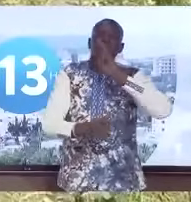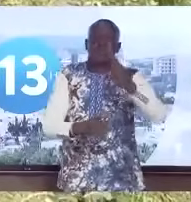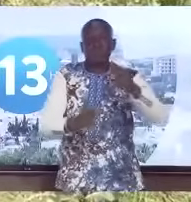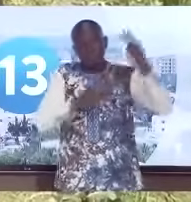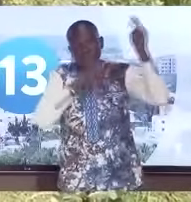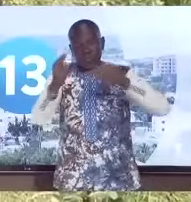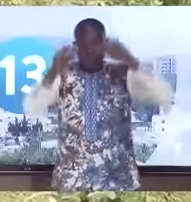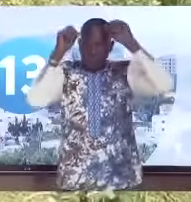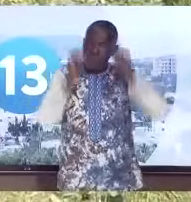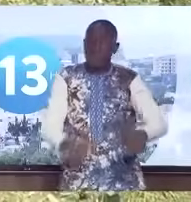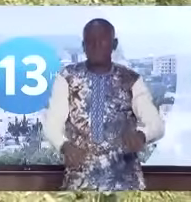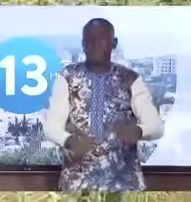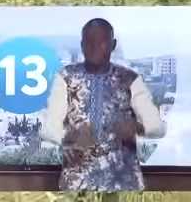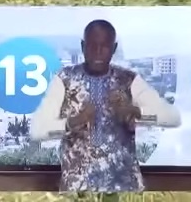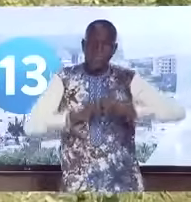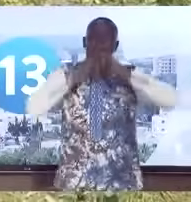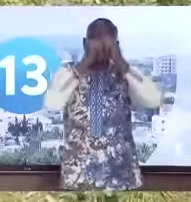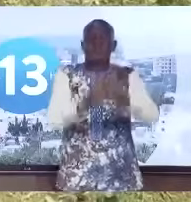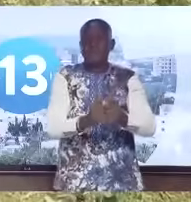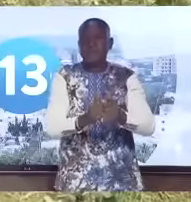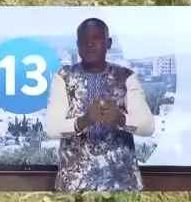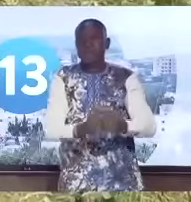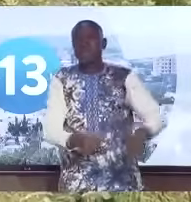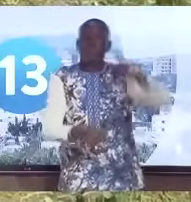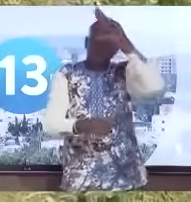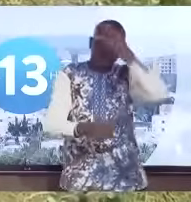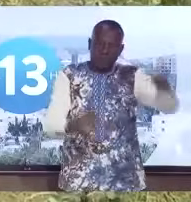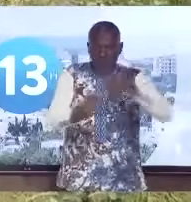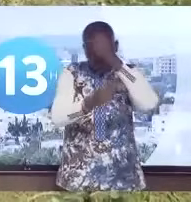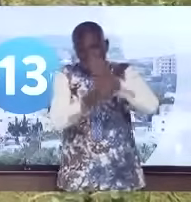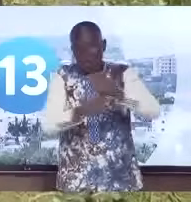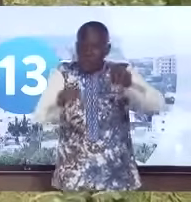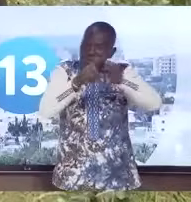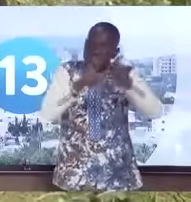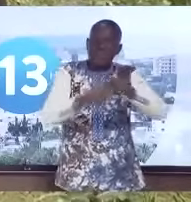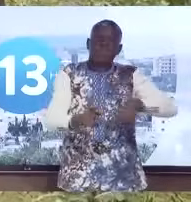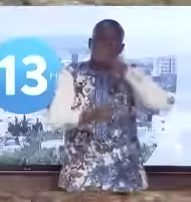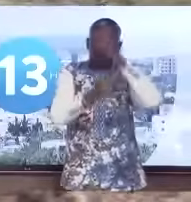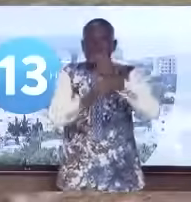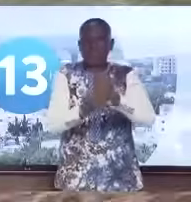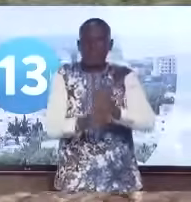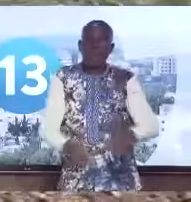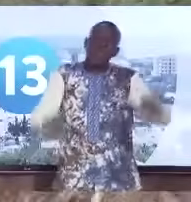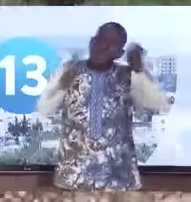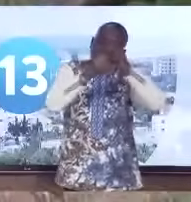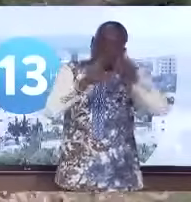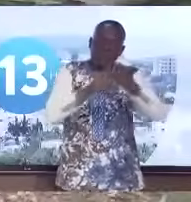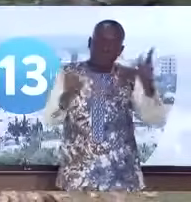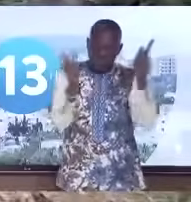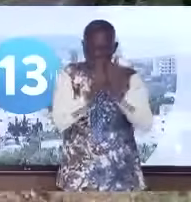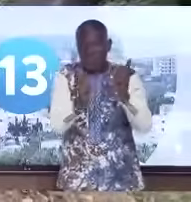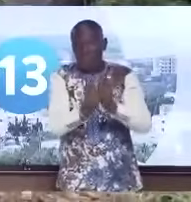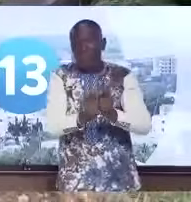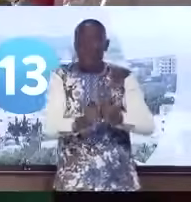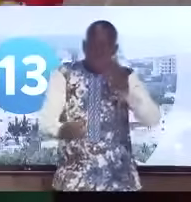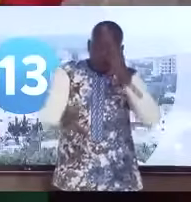notre possible, accompagner non seulement cette activité, mais aussi des activités similaires. Le Conseil constitutionnel,